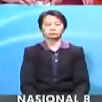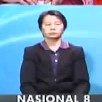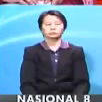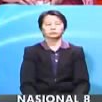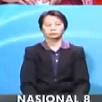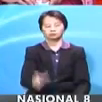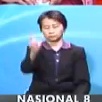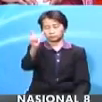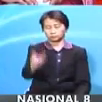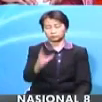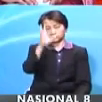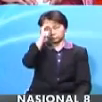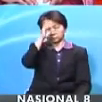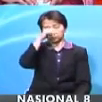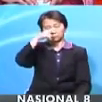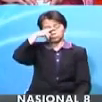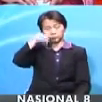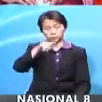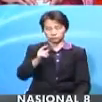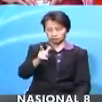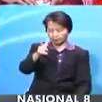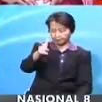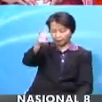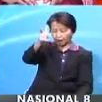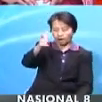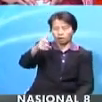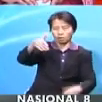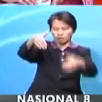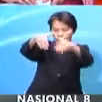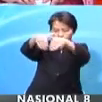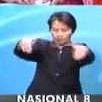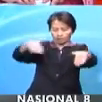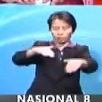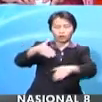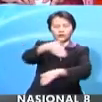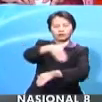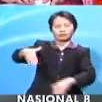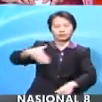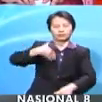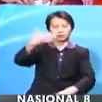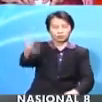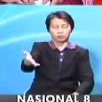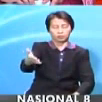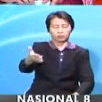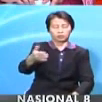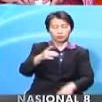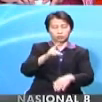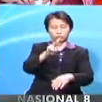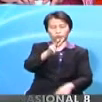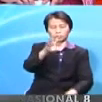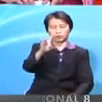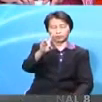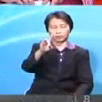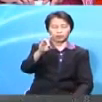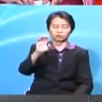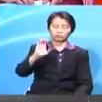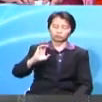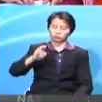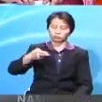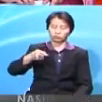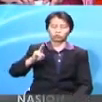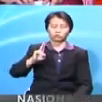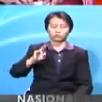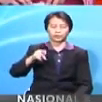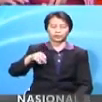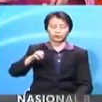seorang lelaki warga Thailand ditembak di pagar sempadan kedua negara berhampiran posisi 28 cuping di Paris